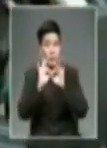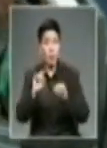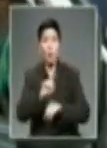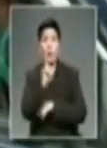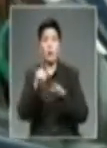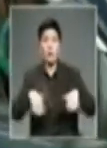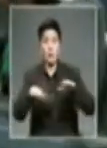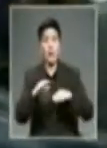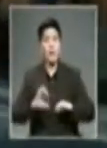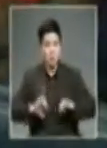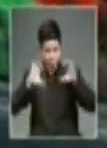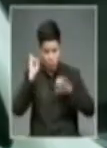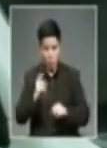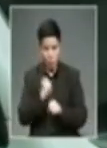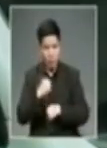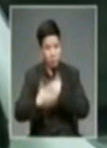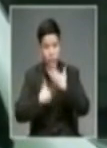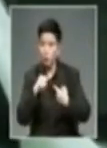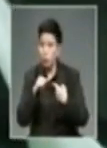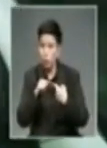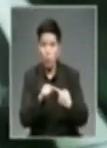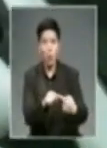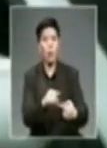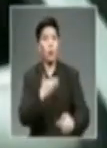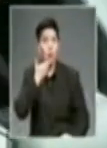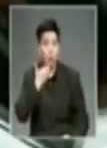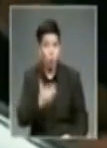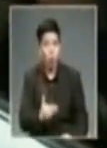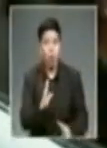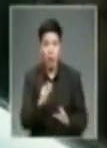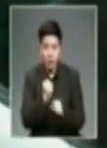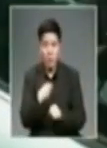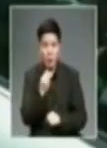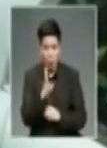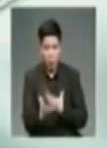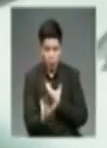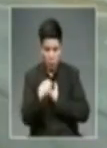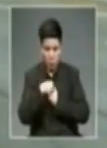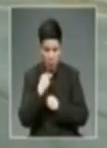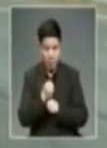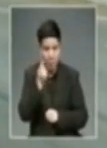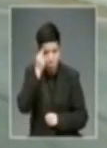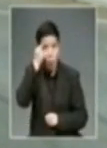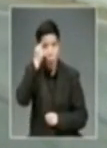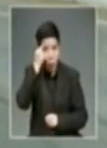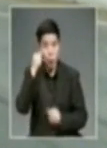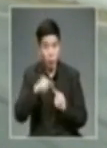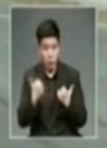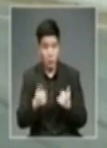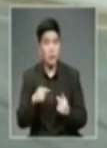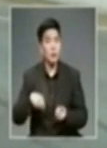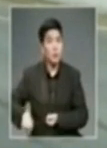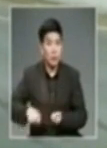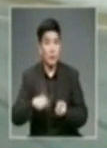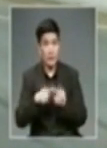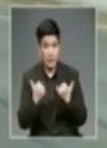ก็ยังคงต้องดำเนินการอย่างต่อเนื่องให้ครบทุกด้านแล้วก็จะต้องทยอยสร้างการรับรู้อย่างรวดเร็วนะครับในช่วงเทศกาลนี้ก็จะ